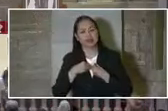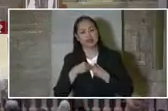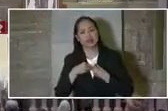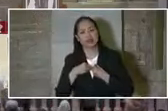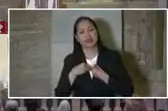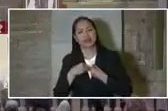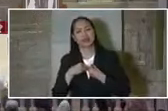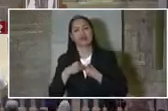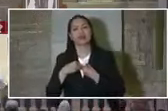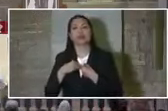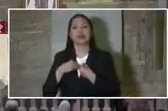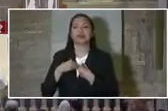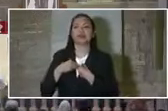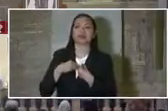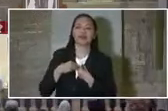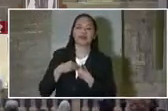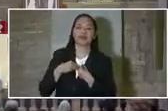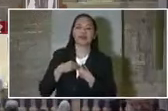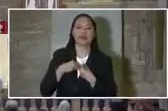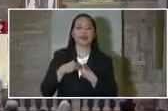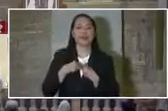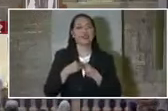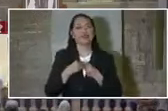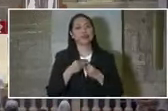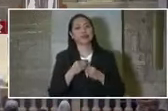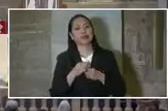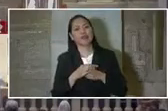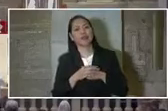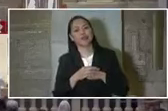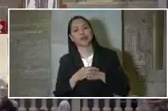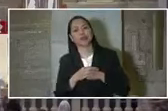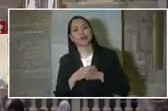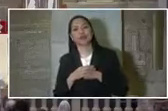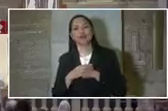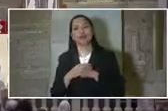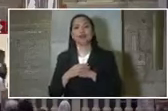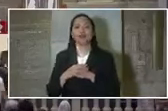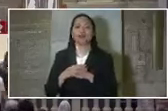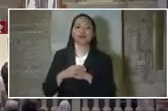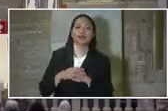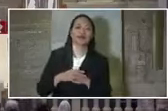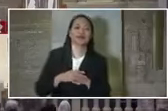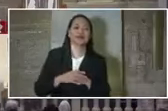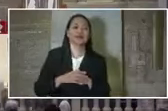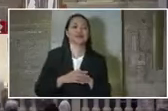Ang